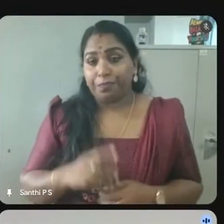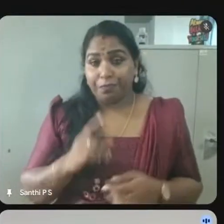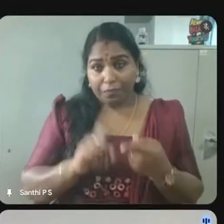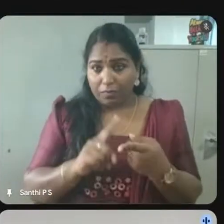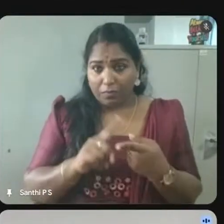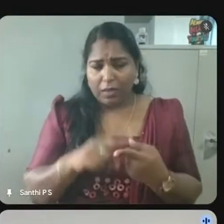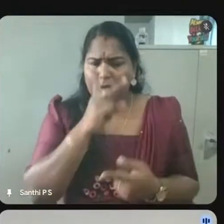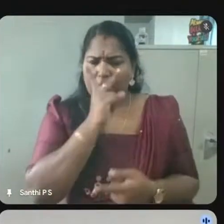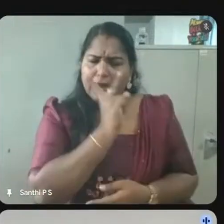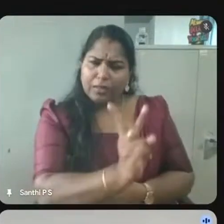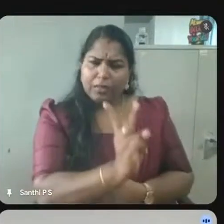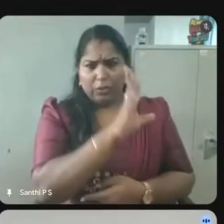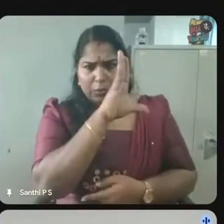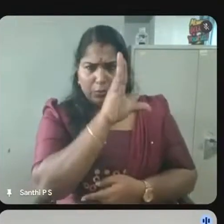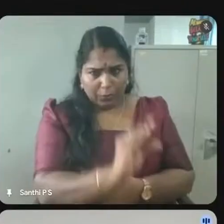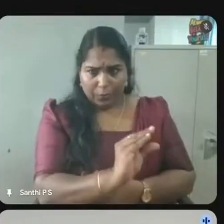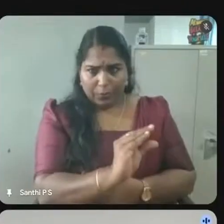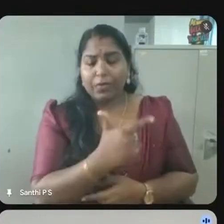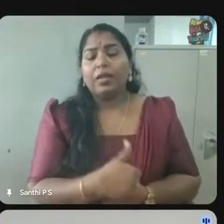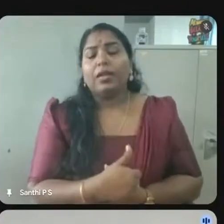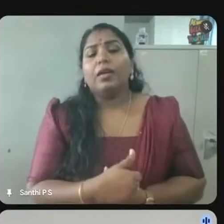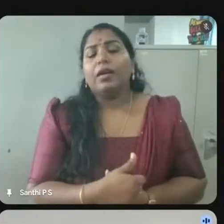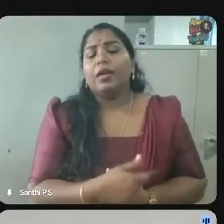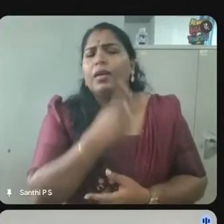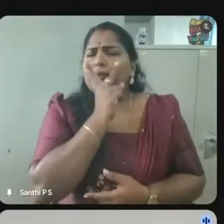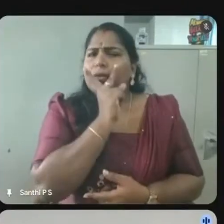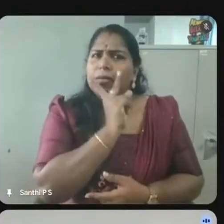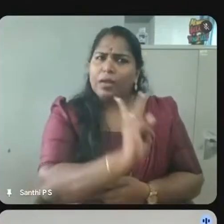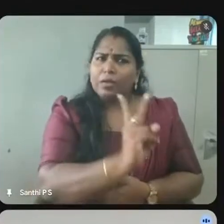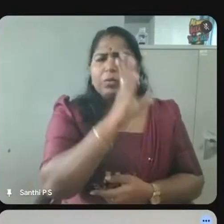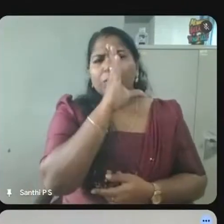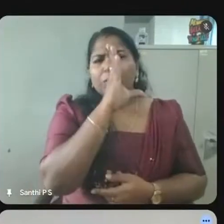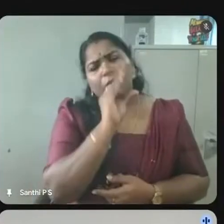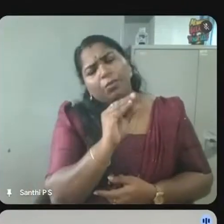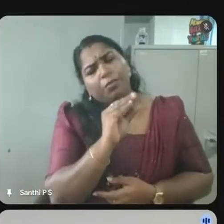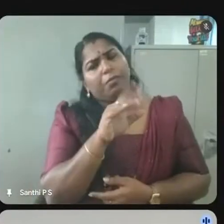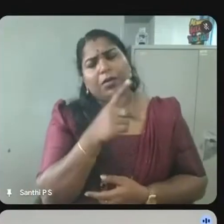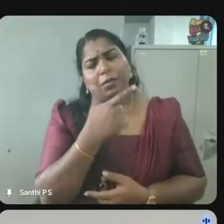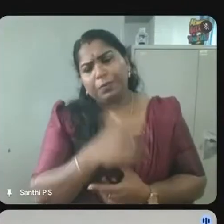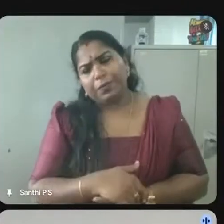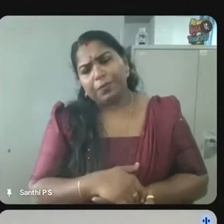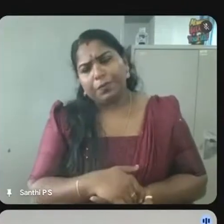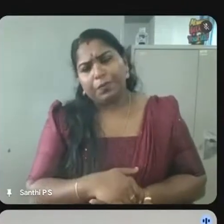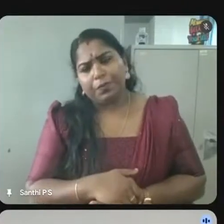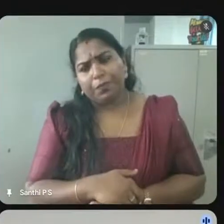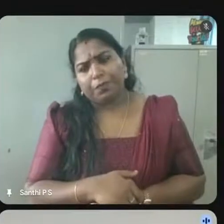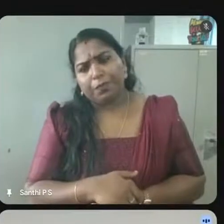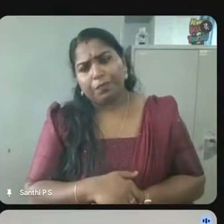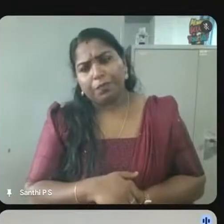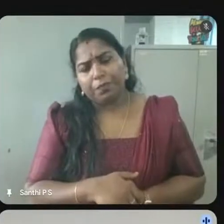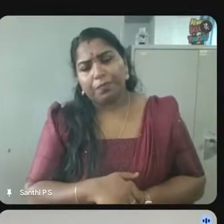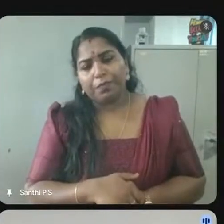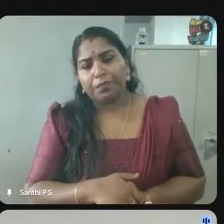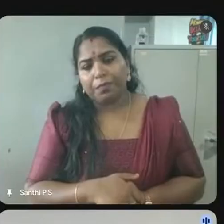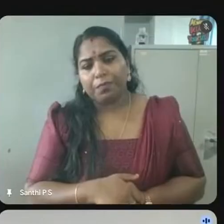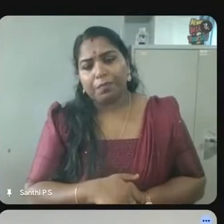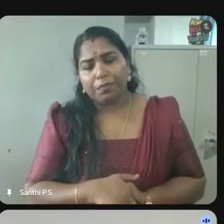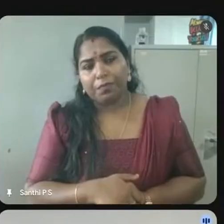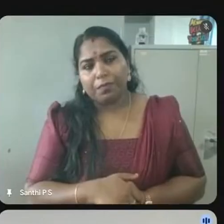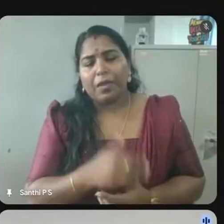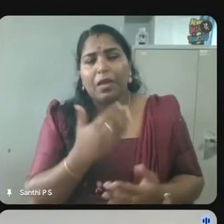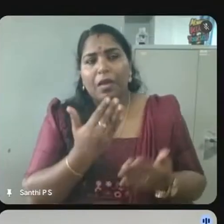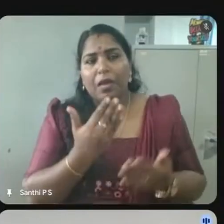അല്ലെങ്കിൽ കാഴ്ചക്കുറവ് എന്ന് പറയുന്നത് വളരെ കാഴ്ചയിൽ കുറവായിട്ട് ഉള്ള ഒരു കാഴ്ച, നമുക്ക് എന്താ പറയാ,